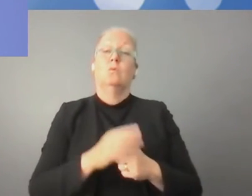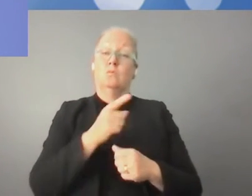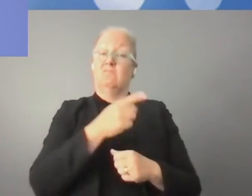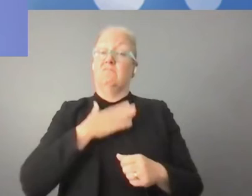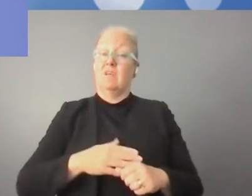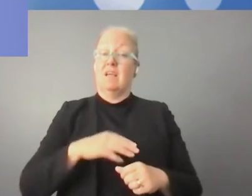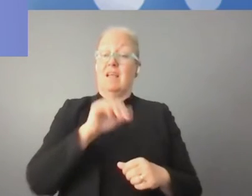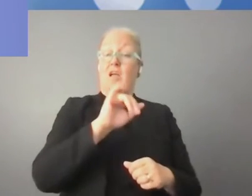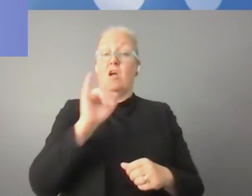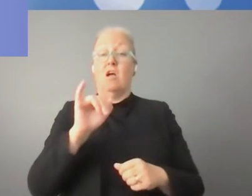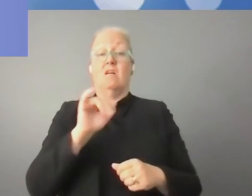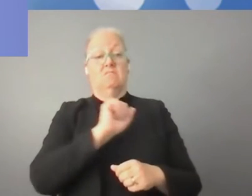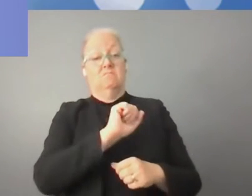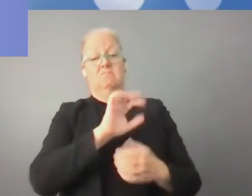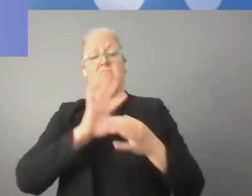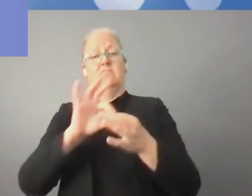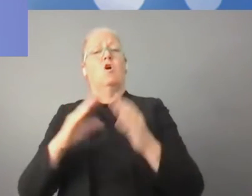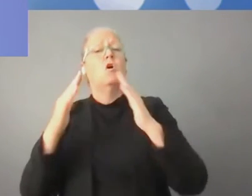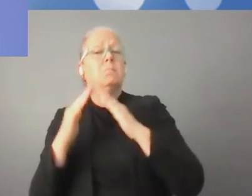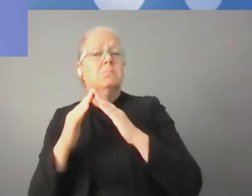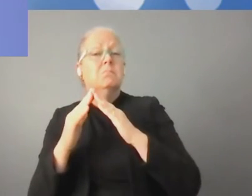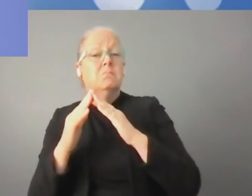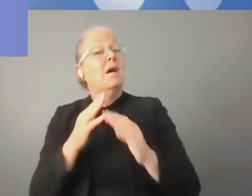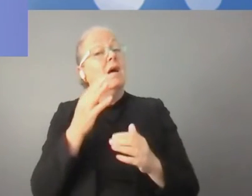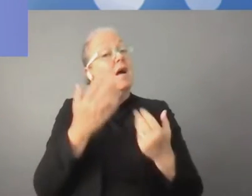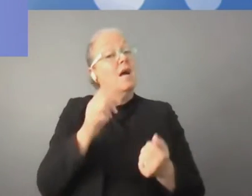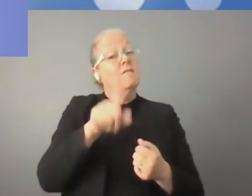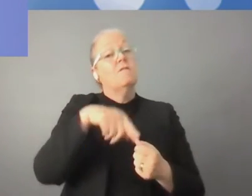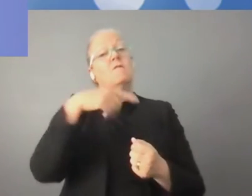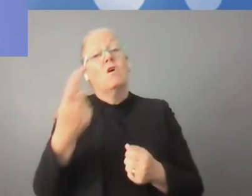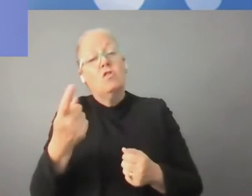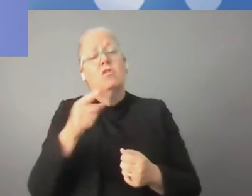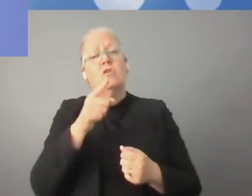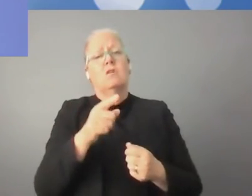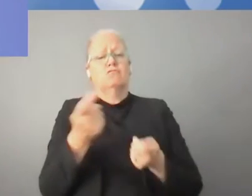президентства Франции в Европейском Союзе в следующем году. И надеемся, что